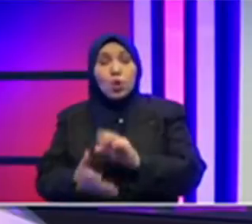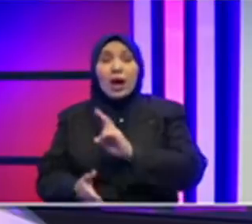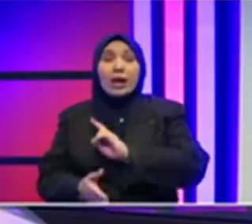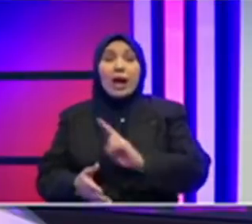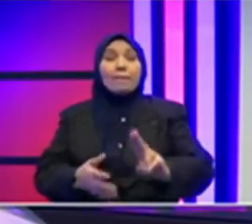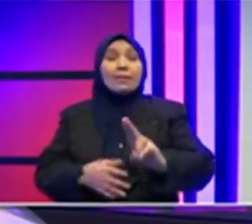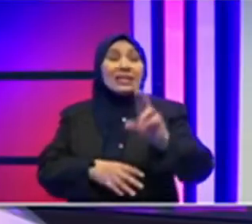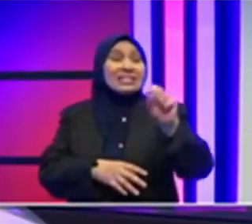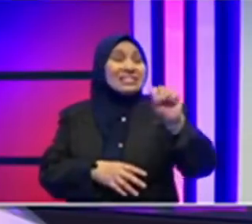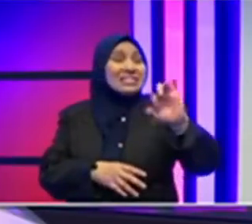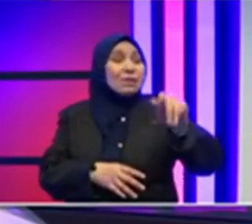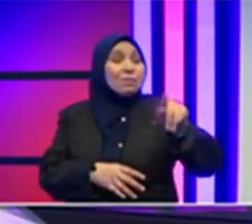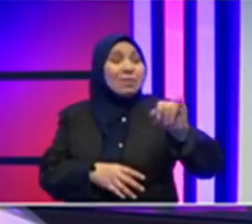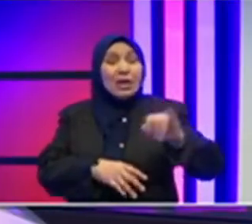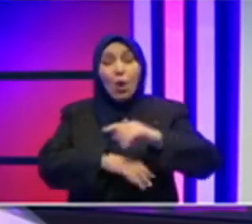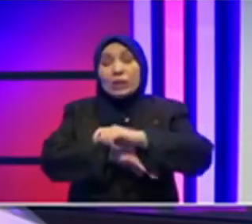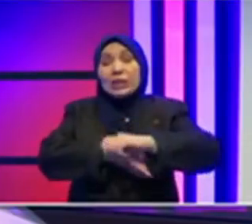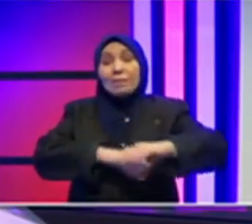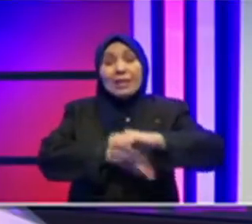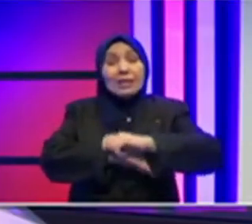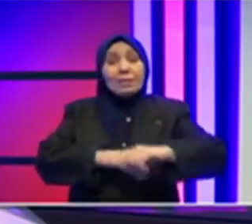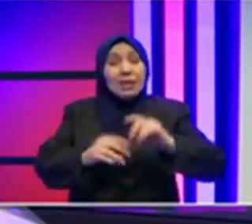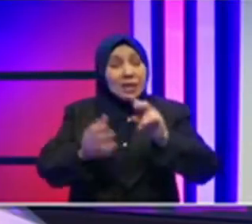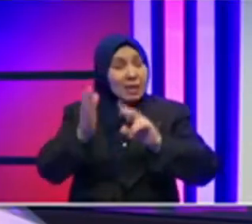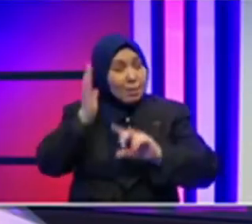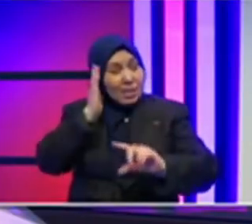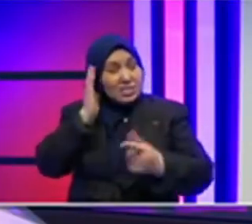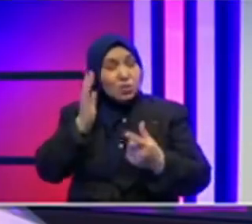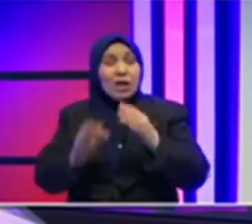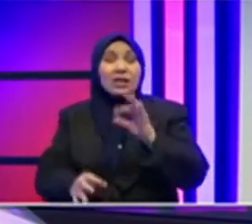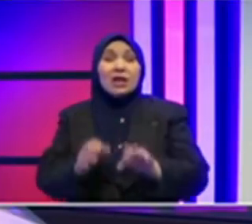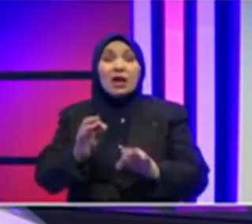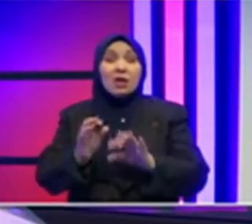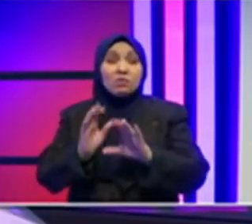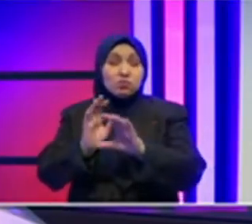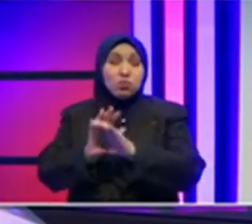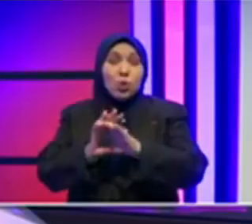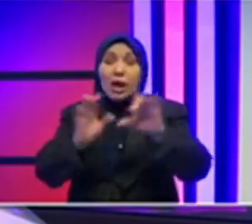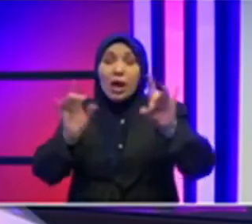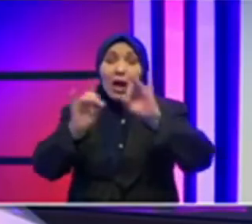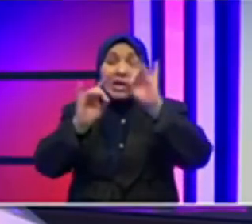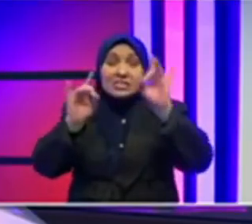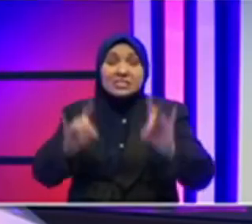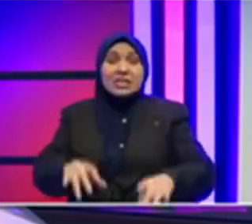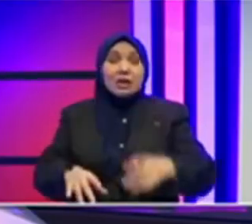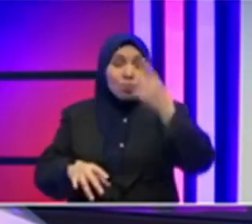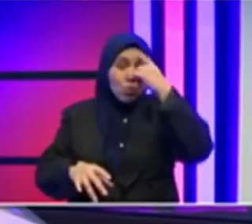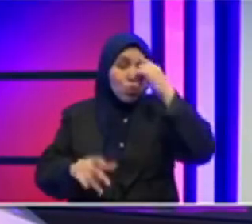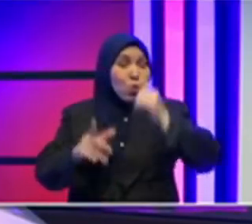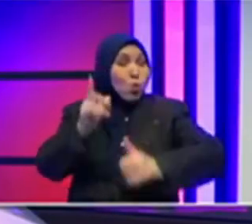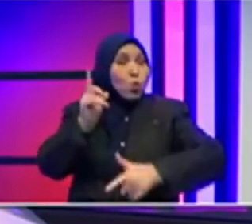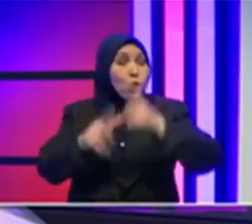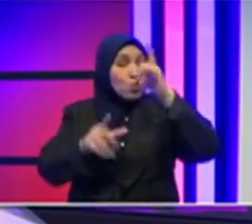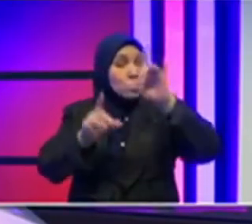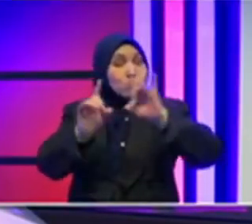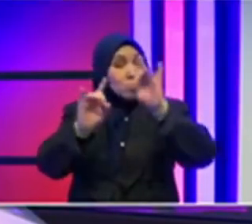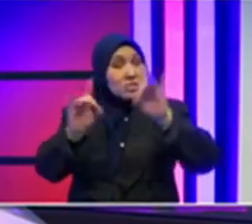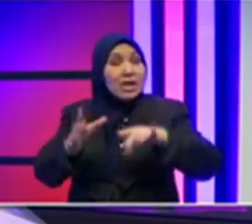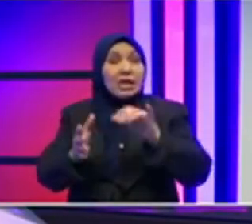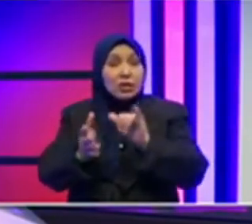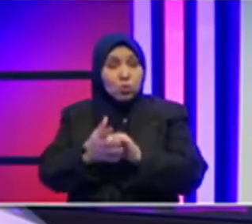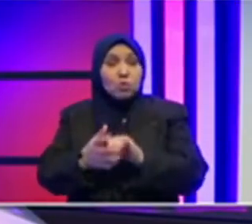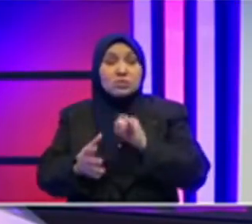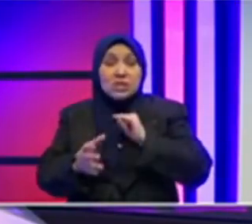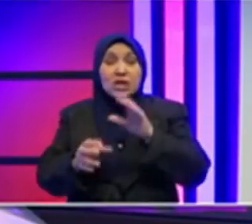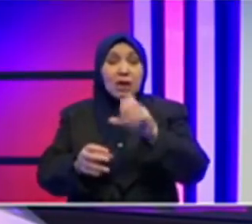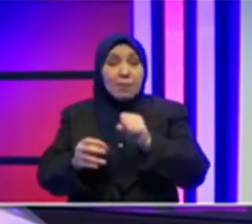CP-CP ataupun tepi-tepi Ustaz. Dia baca Quran ini hanya kalau katakan nak exam untuk lulus periksa, itu saya